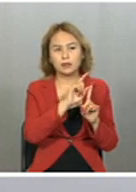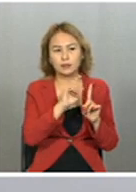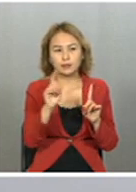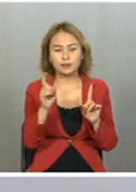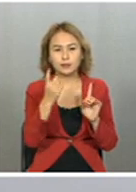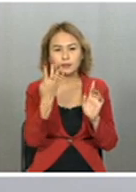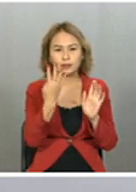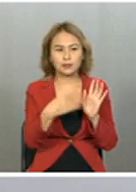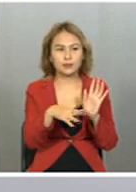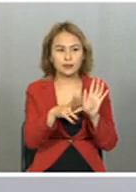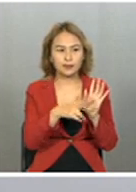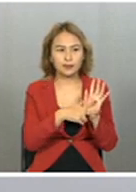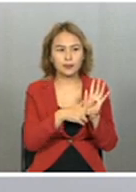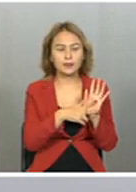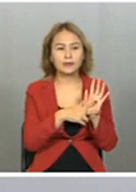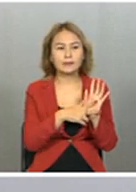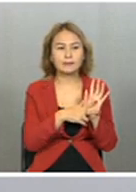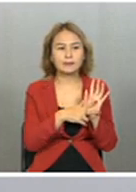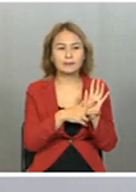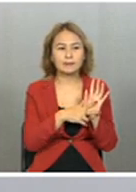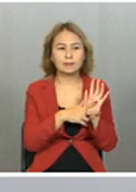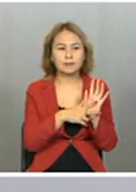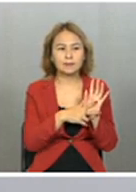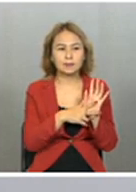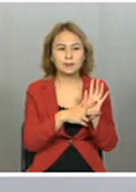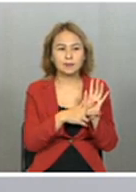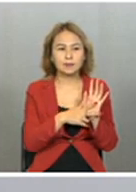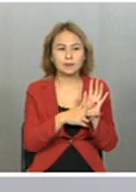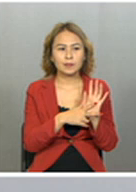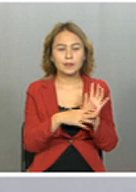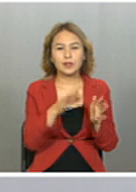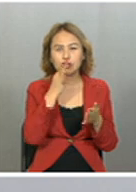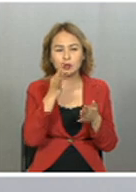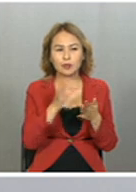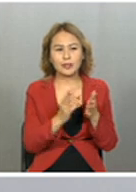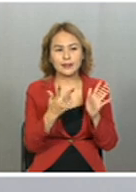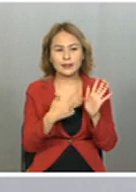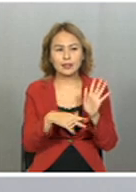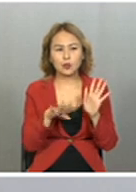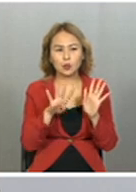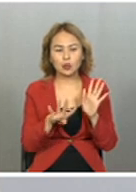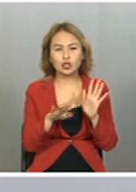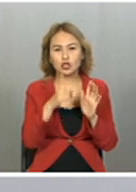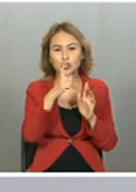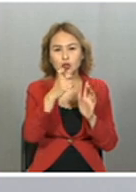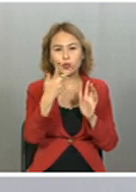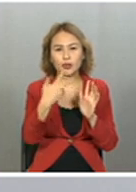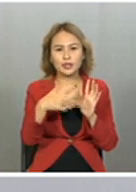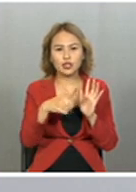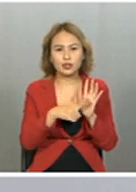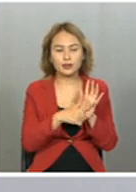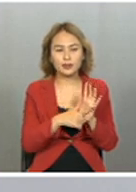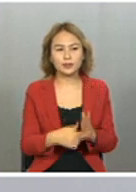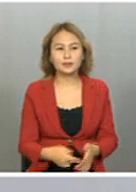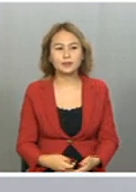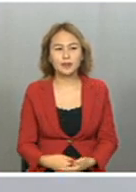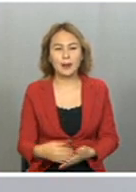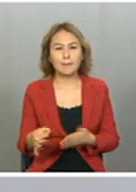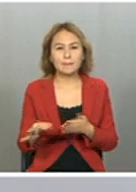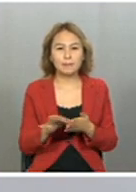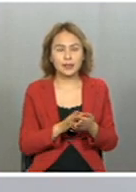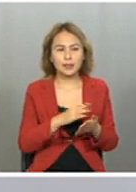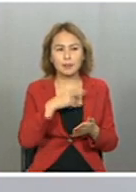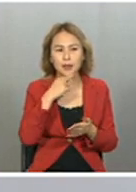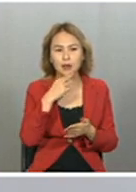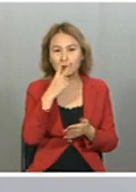алымдарын өзара қосайық. Жауабы 84-тен 137. Бірден байқауымыз керек